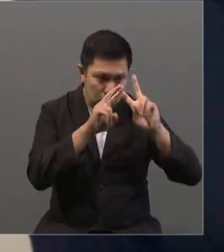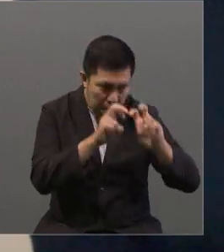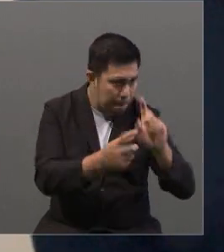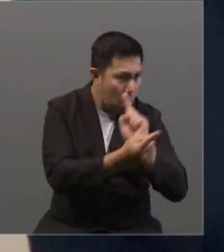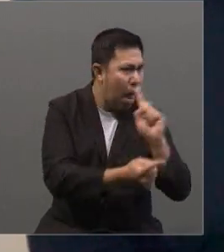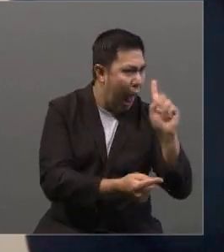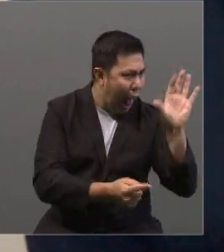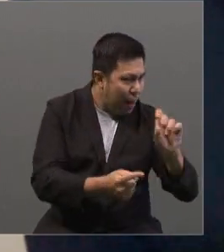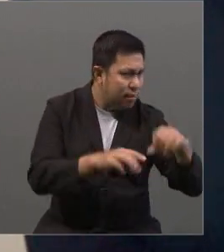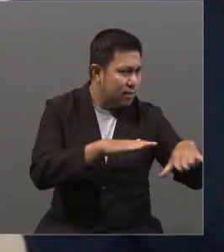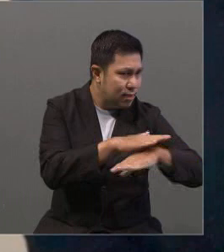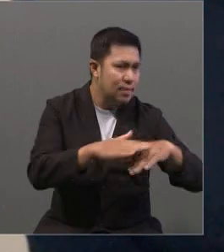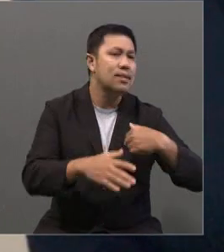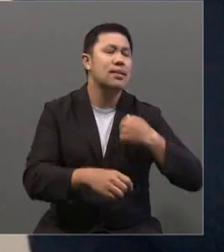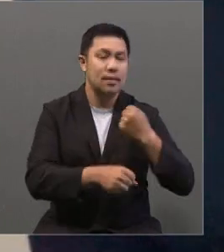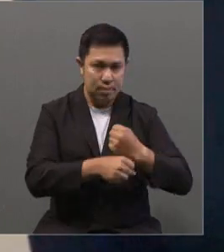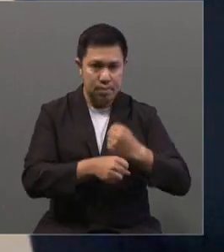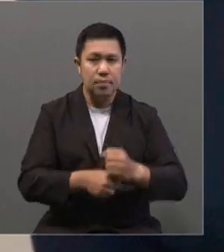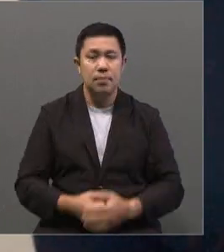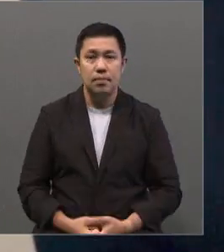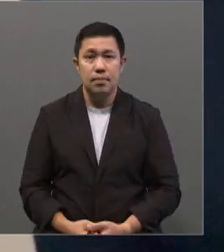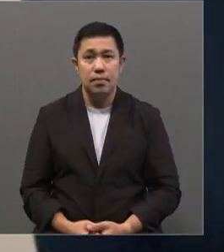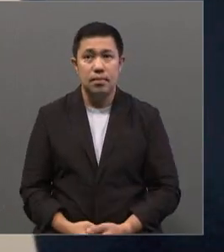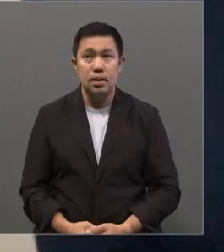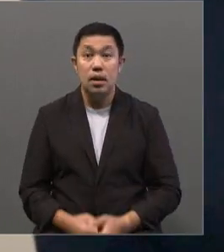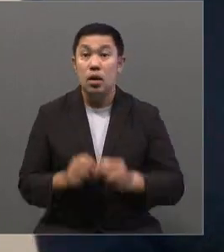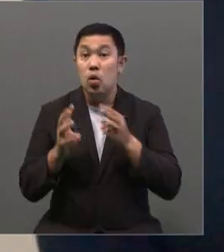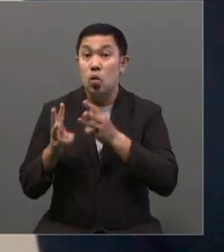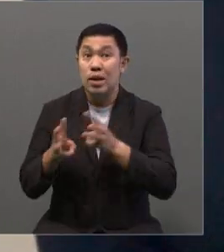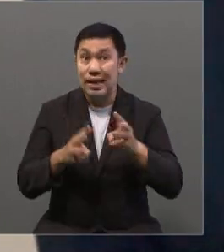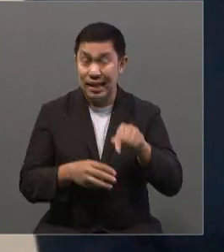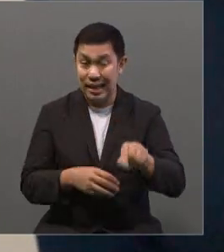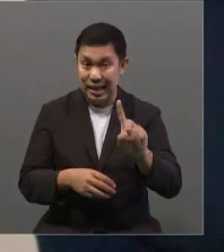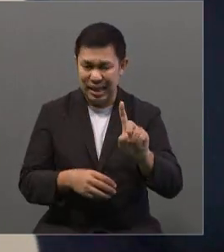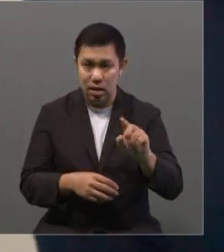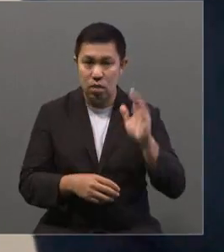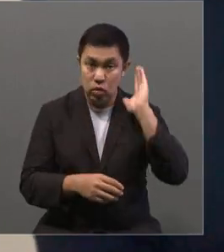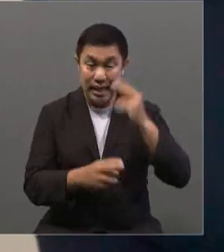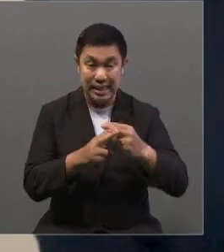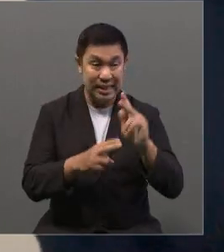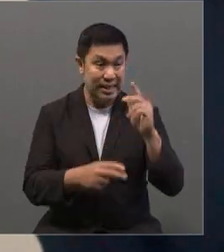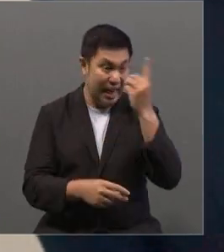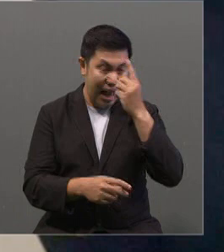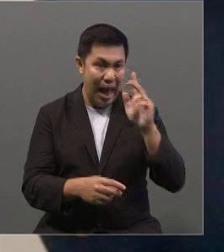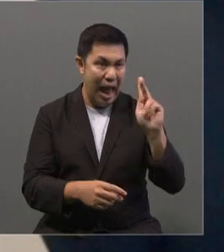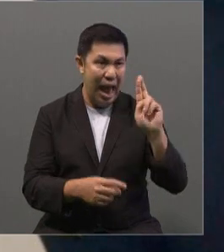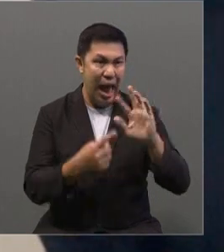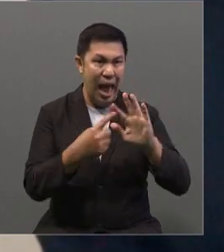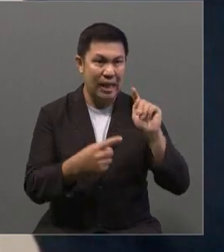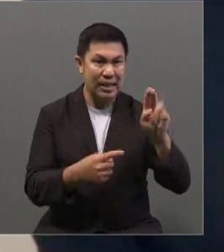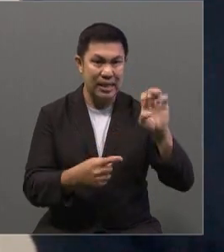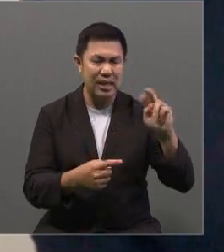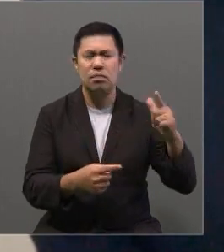าให้ได้พยานหลักฐานนะครับแล้ววิธีการแบบนี้ไม่ได้ใช้แค่ของคุณกระทิงนะครับใช้อีกเคสหนึ่งด้วยที่เป็นเค